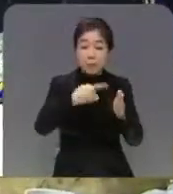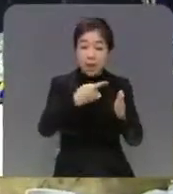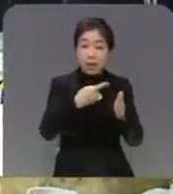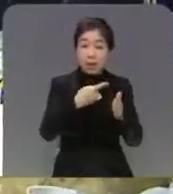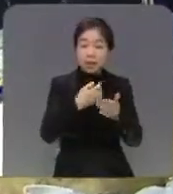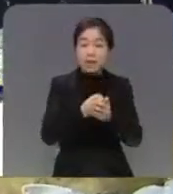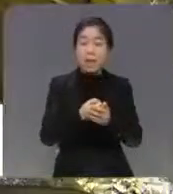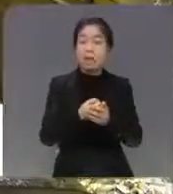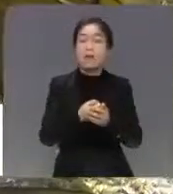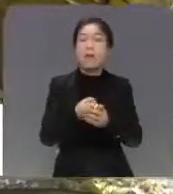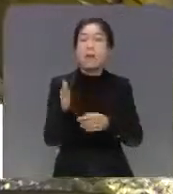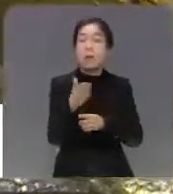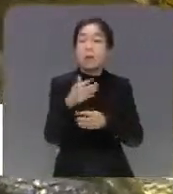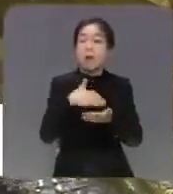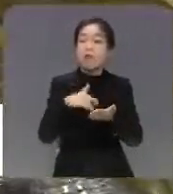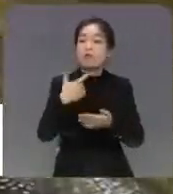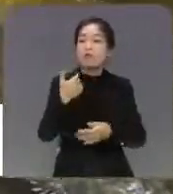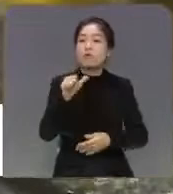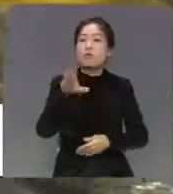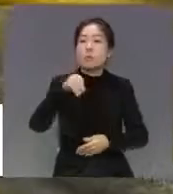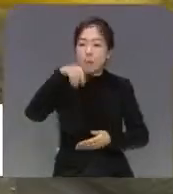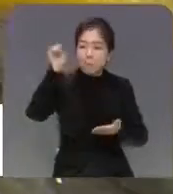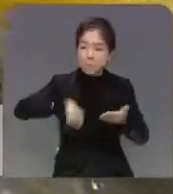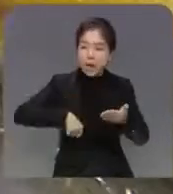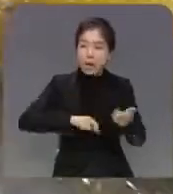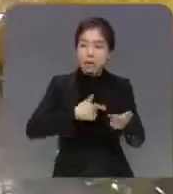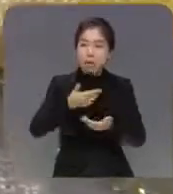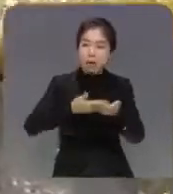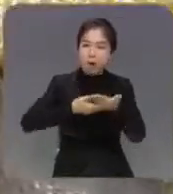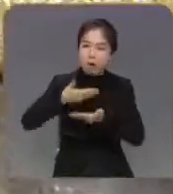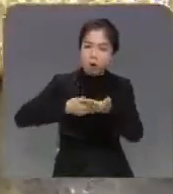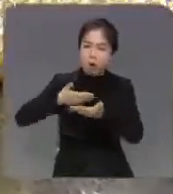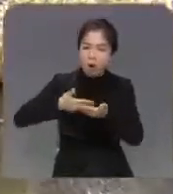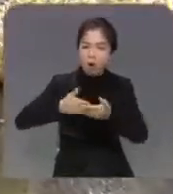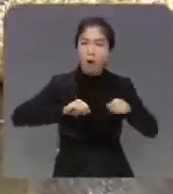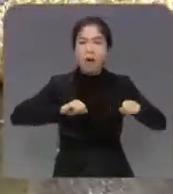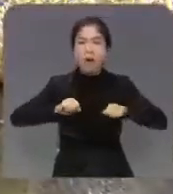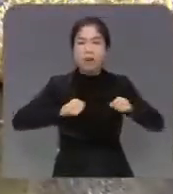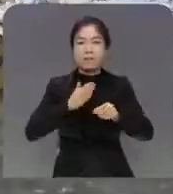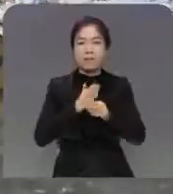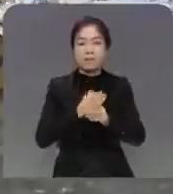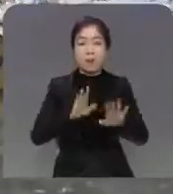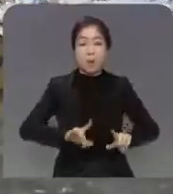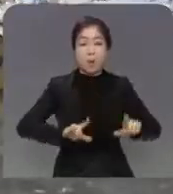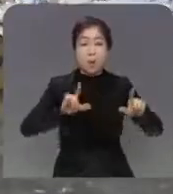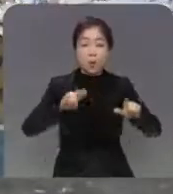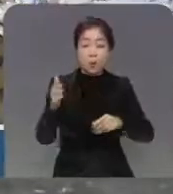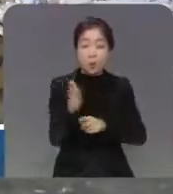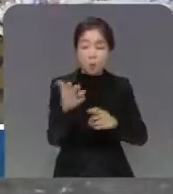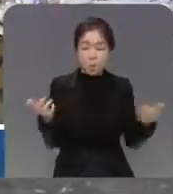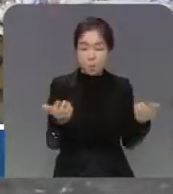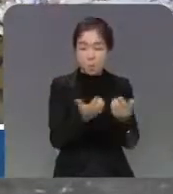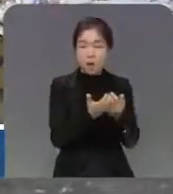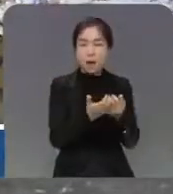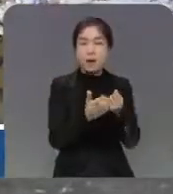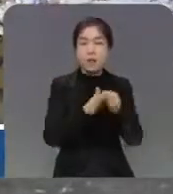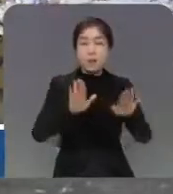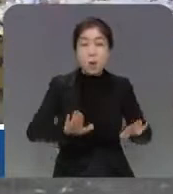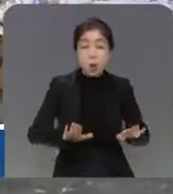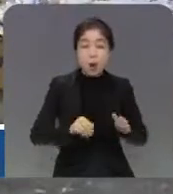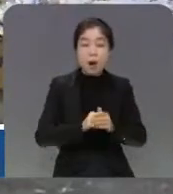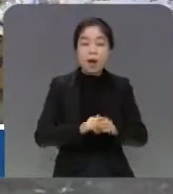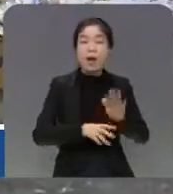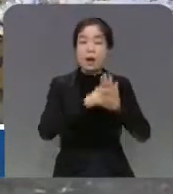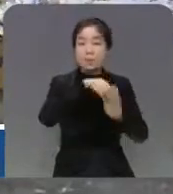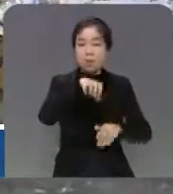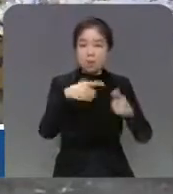씨알 굵은 조기가 65만 원에 낙찰되는 등 거래에 불이 붙었습니다. 올해 조기 풍어가 이어지면서 이곳 경매장